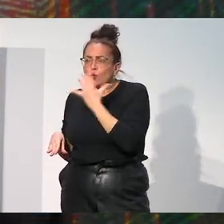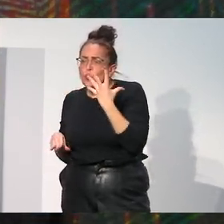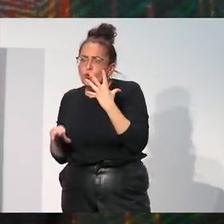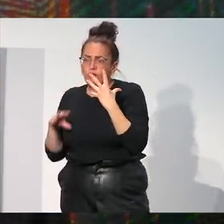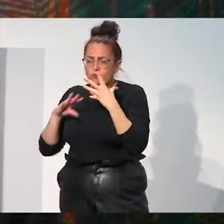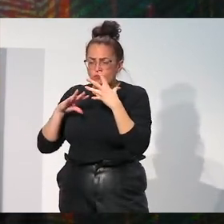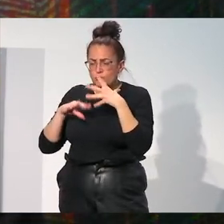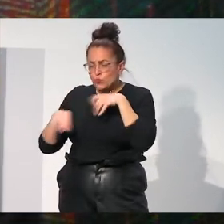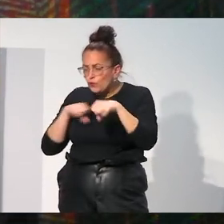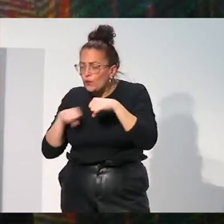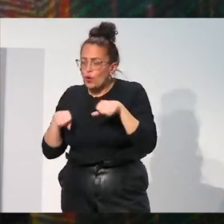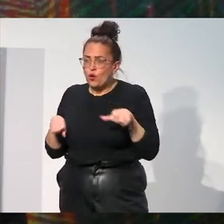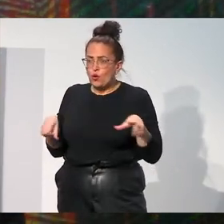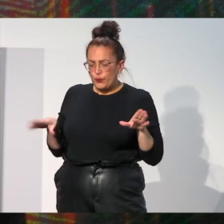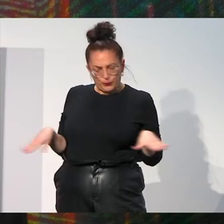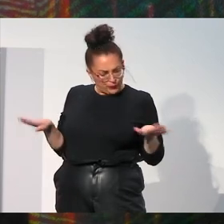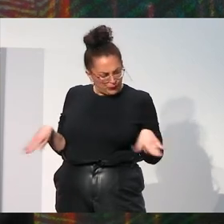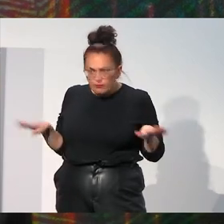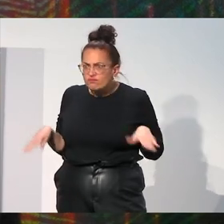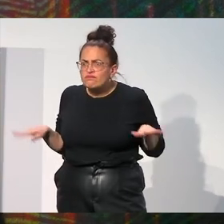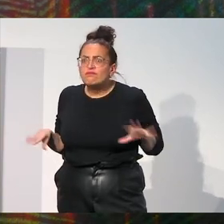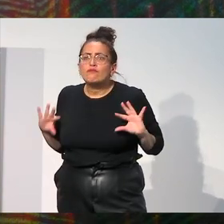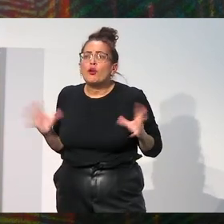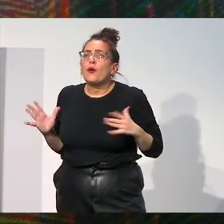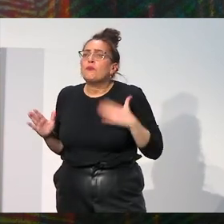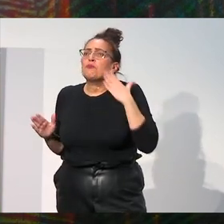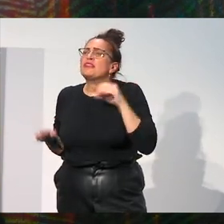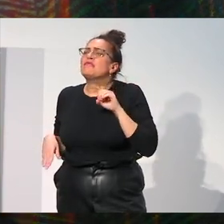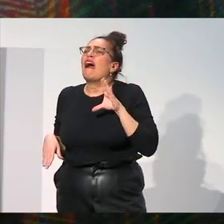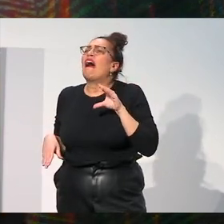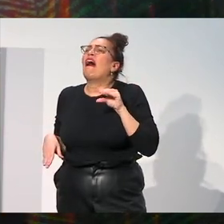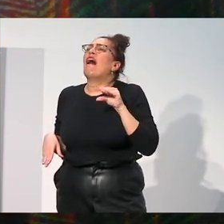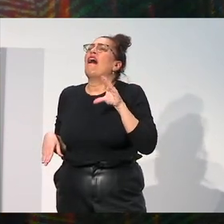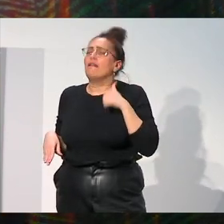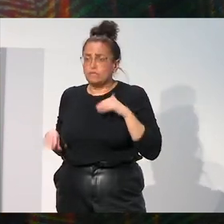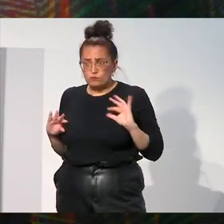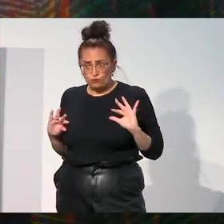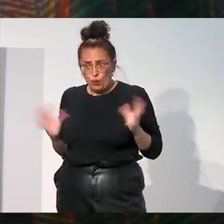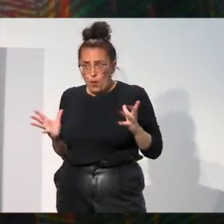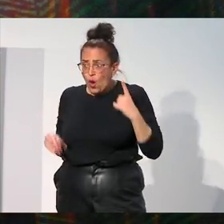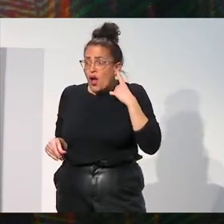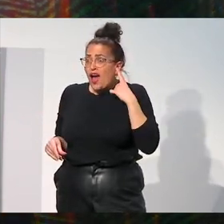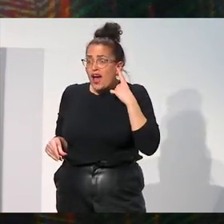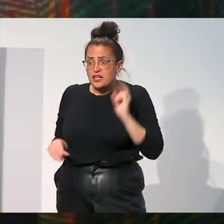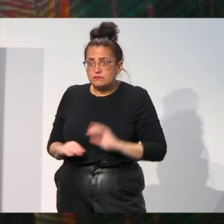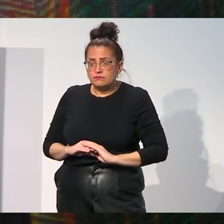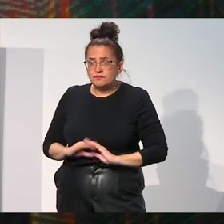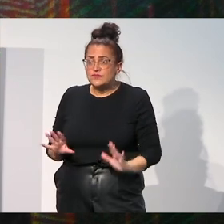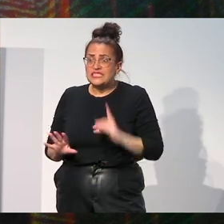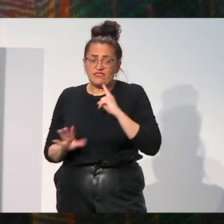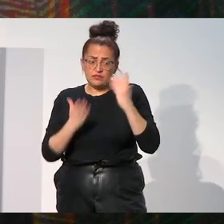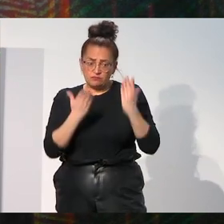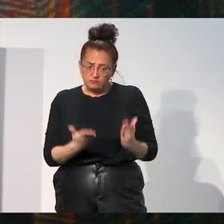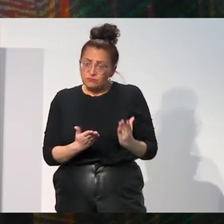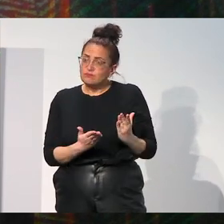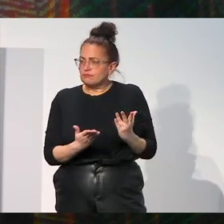palmes ainsi, le bruit de son cri, voilà, c'est... On perd non seulement un être,